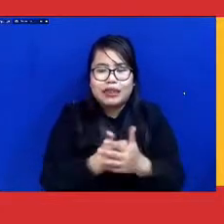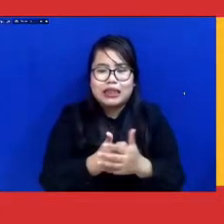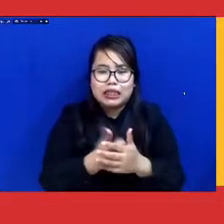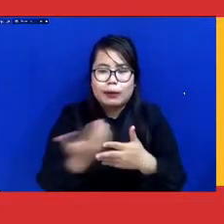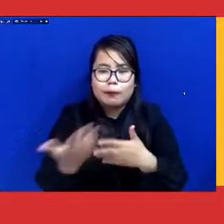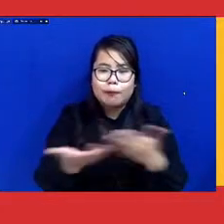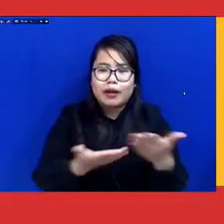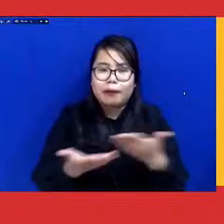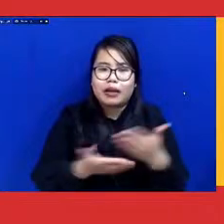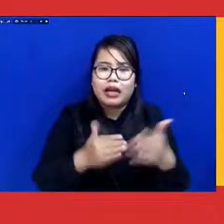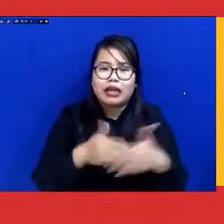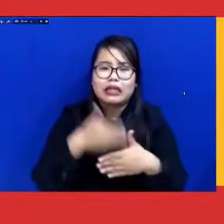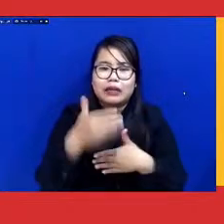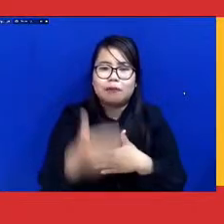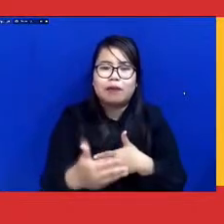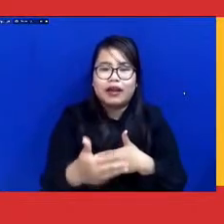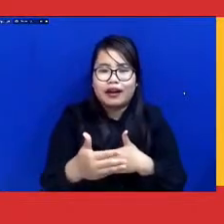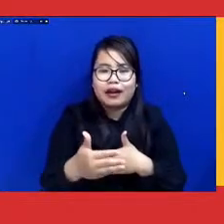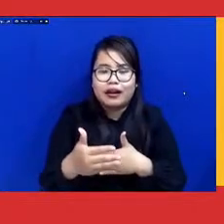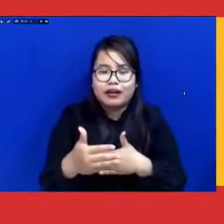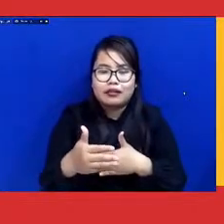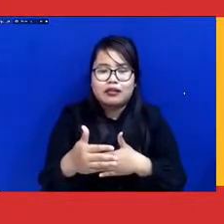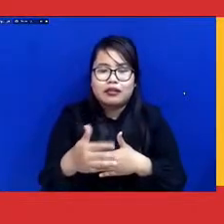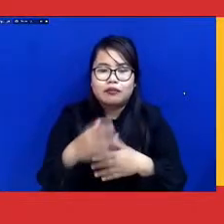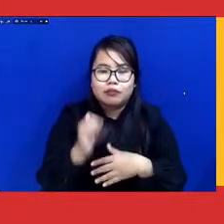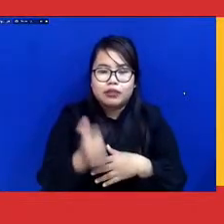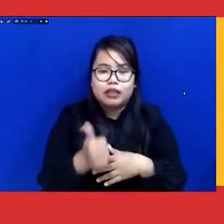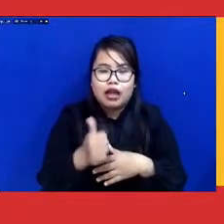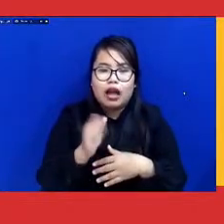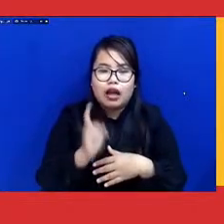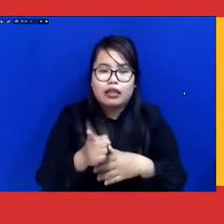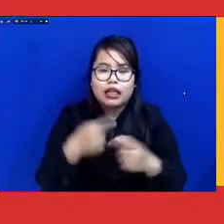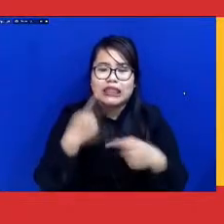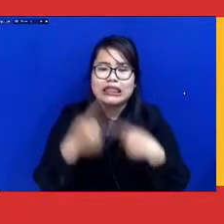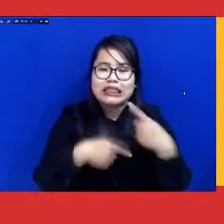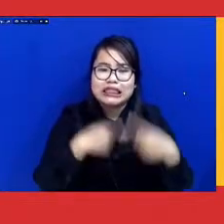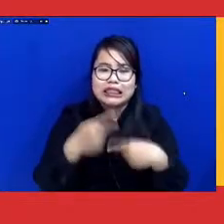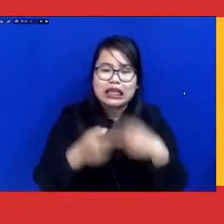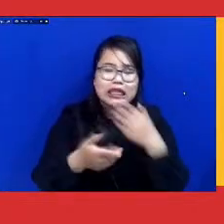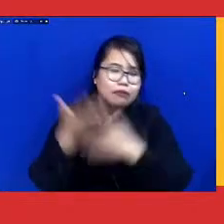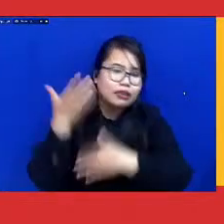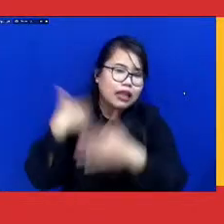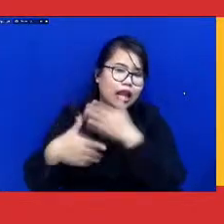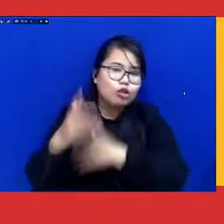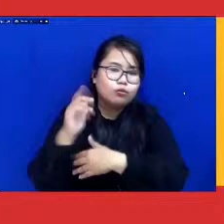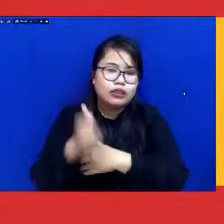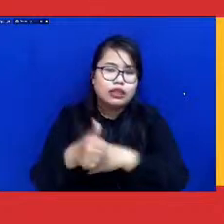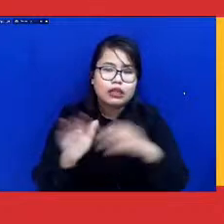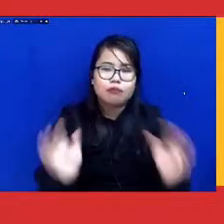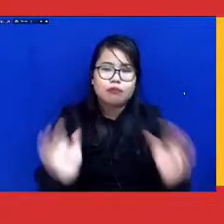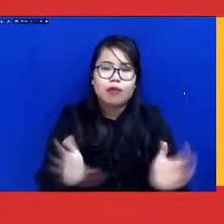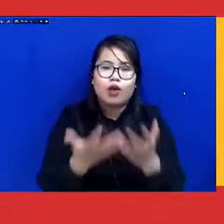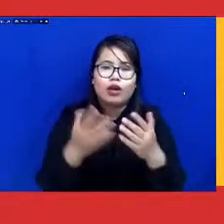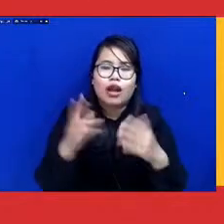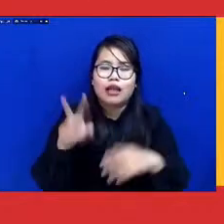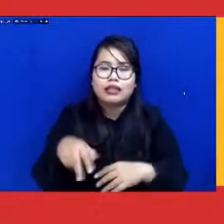depan tidak lepas juga dari cerita masa lampau yang akan kita bangun kembali. Ya. Saya kira itu dulu.